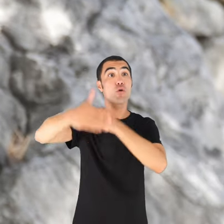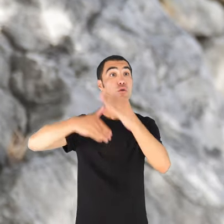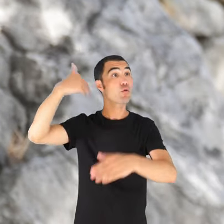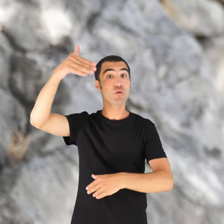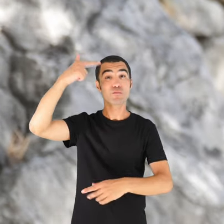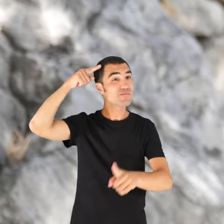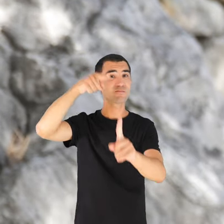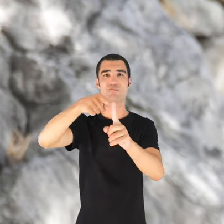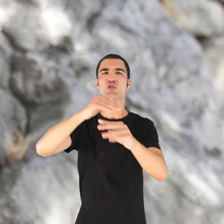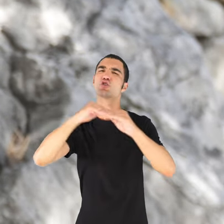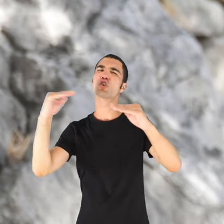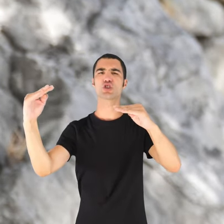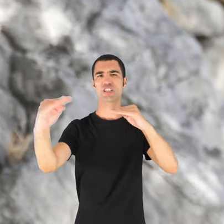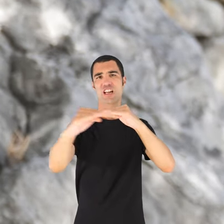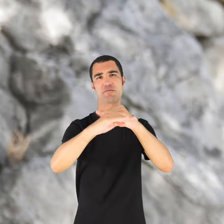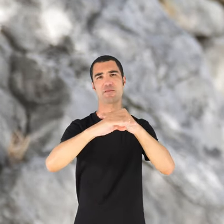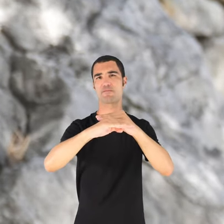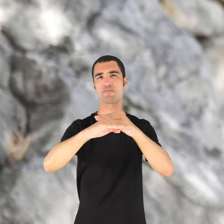O sigui, si el futur va enfocat a